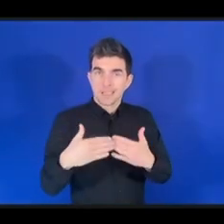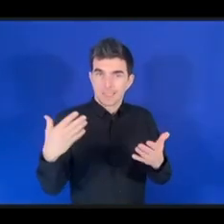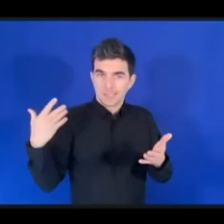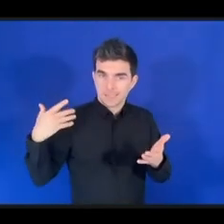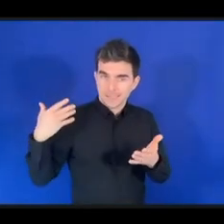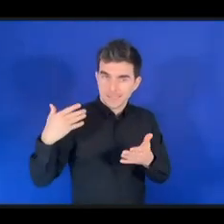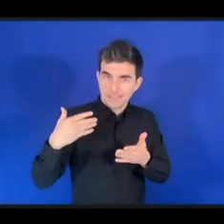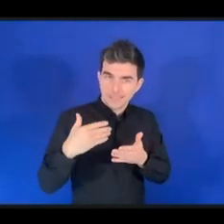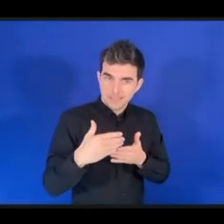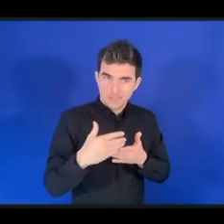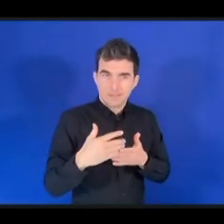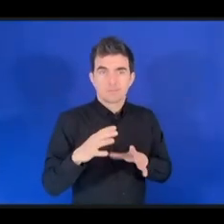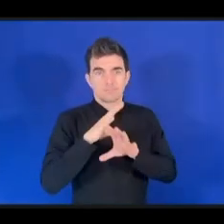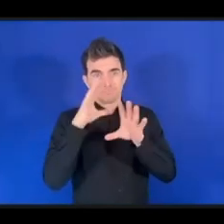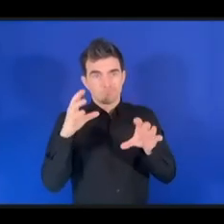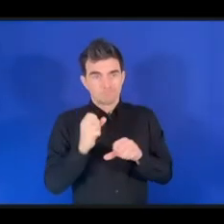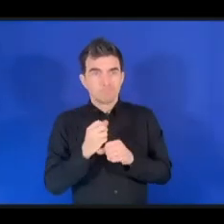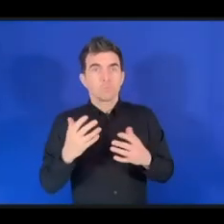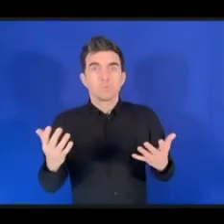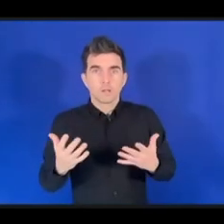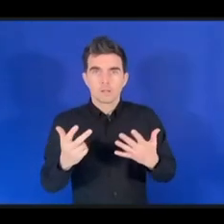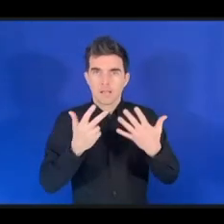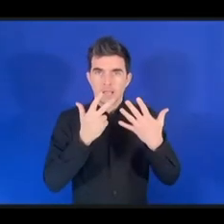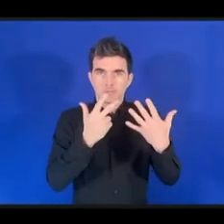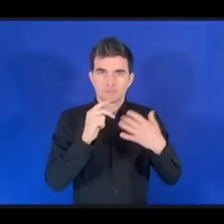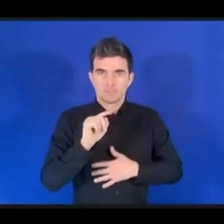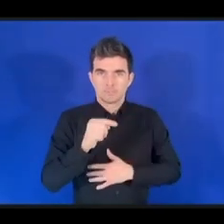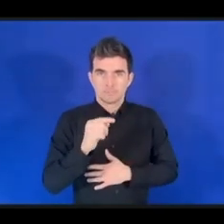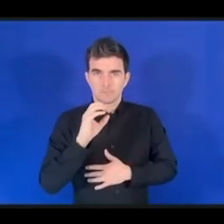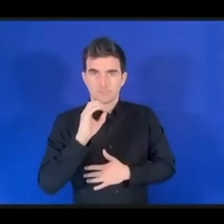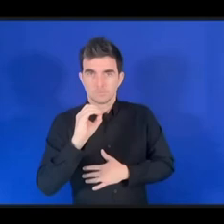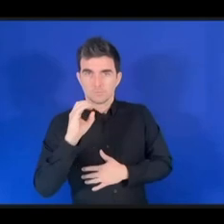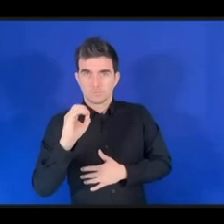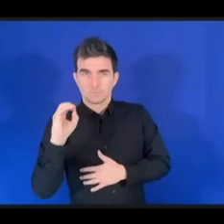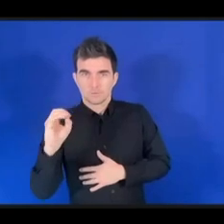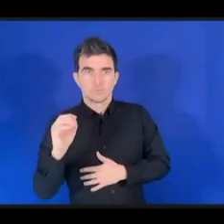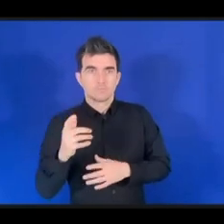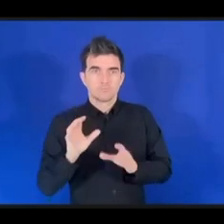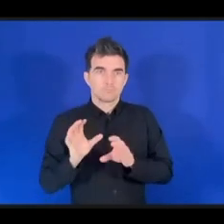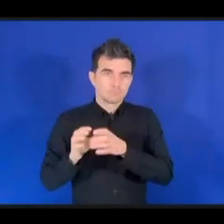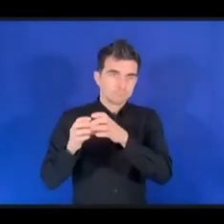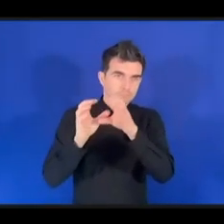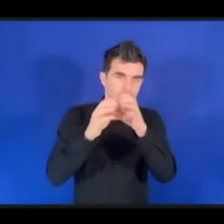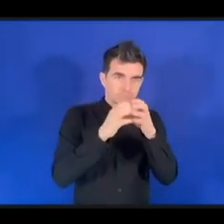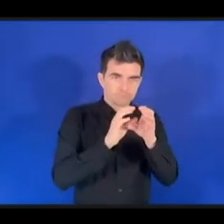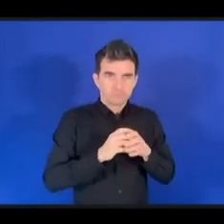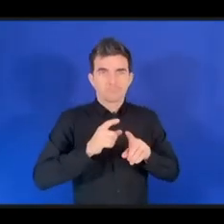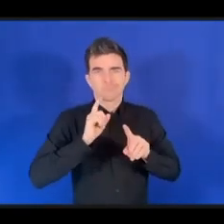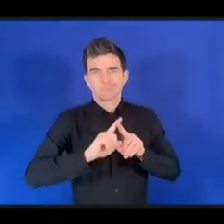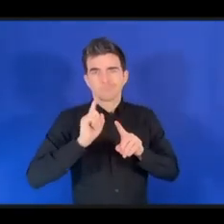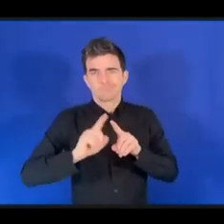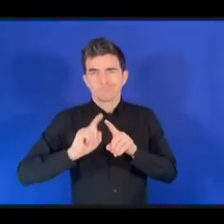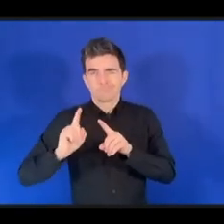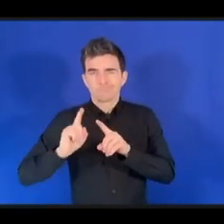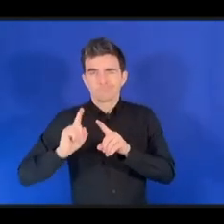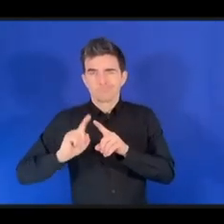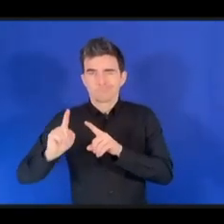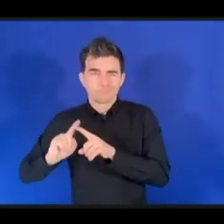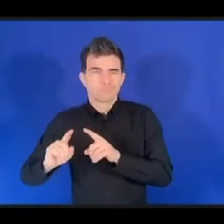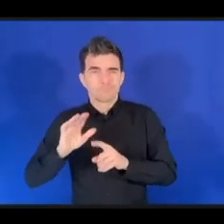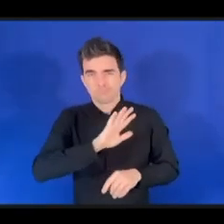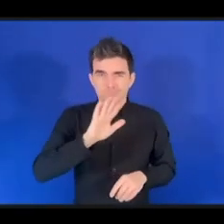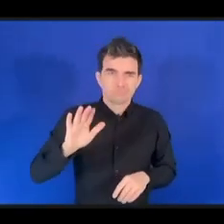有着各种各样的背景的来自世界各地的超过8000名利益相关方，以线下和线上的方